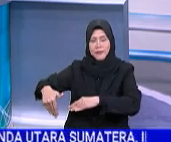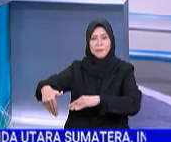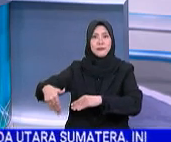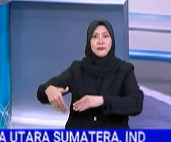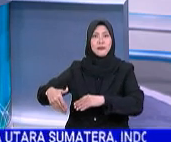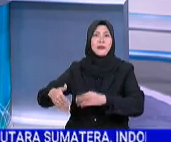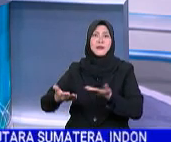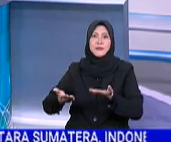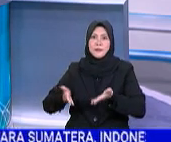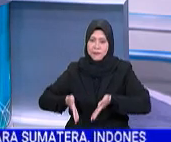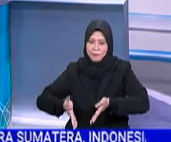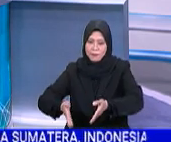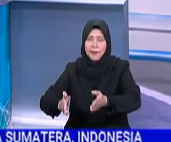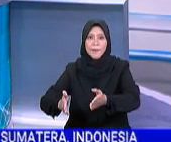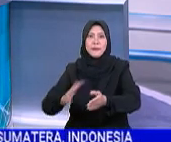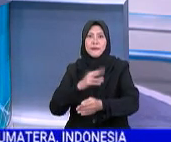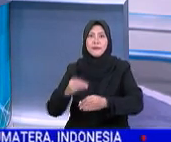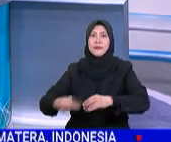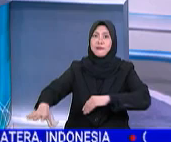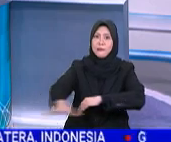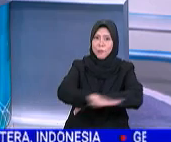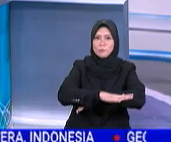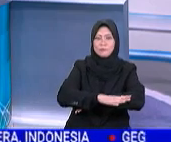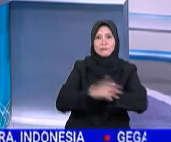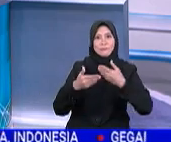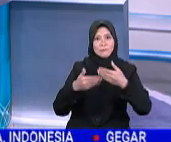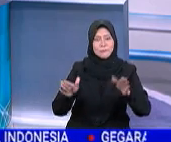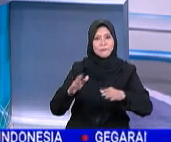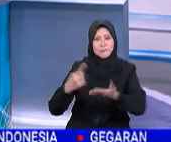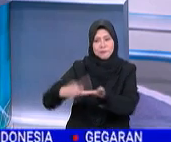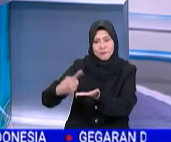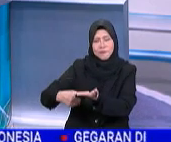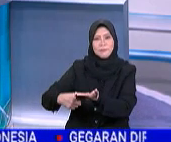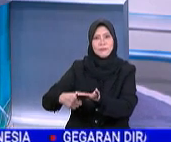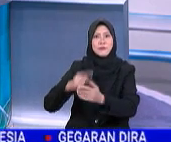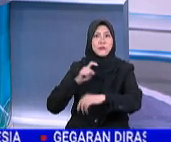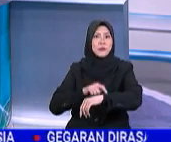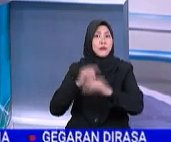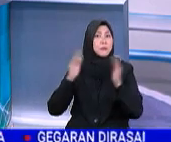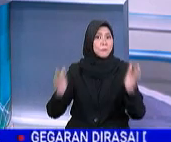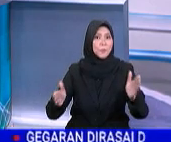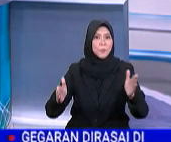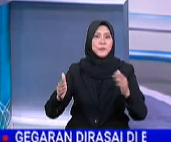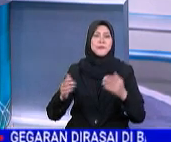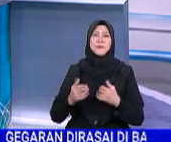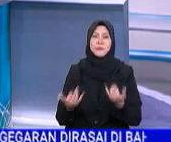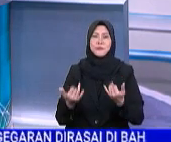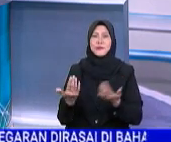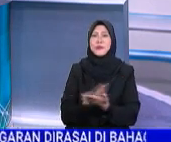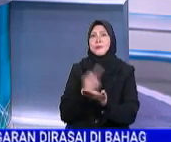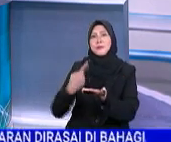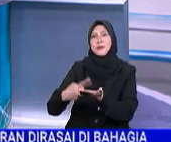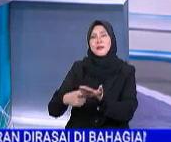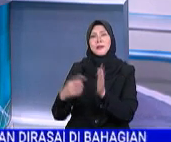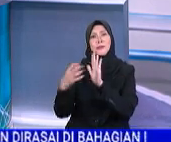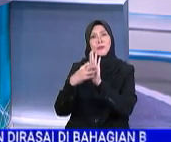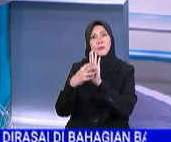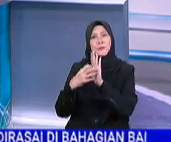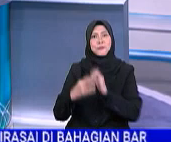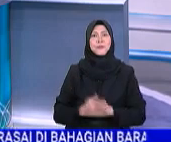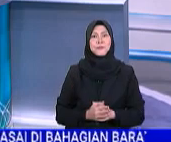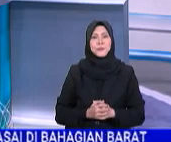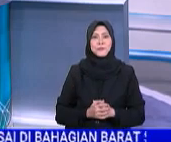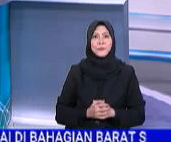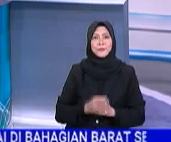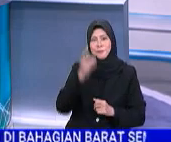dan udara kedua-dua negara dalam tempoh terdekat. Perkara itu disampaikan dalam sidang media bersama di Bangkok. Sebelum itu, Perdana Menteri